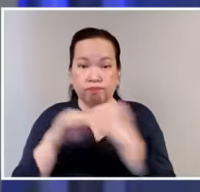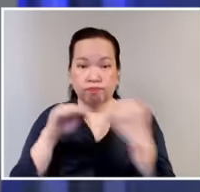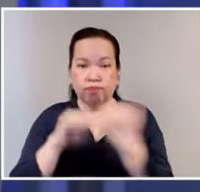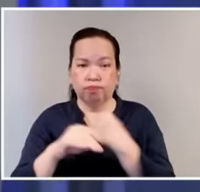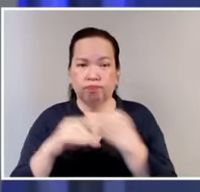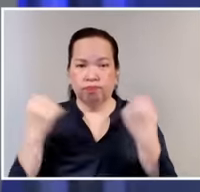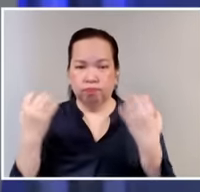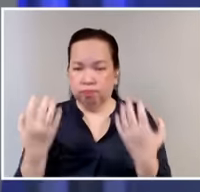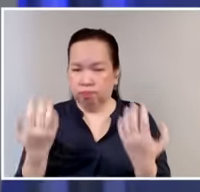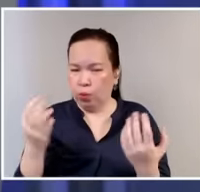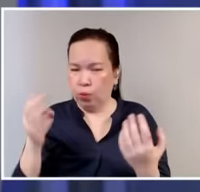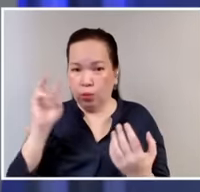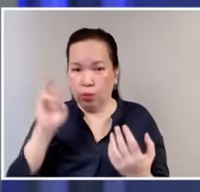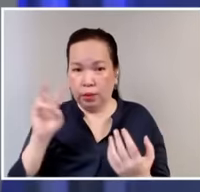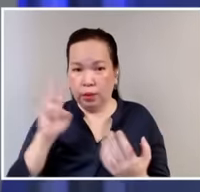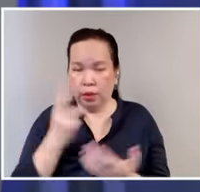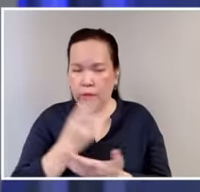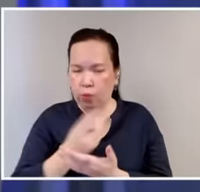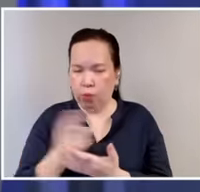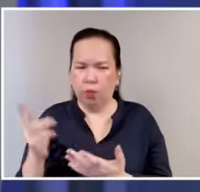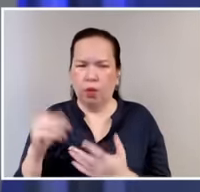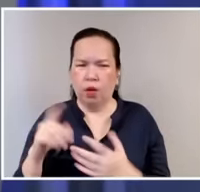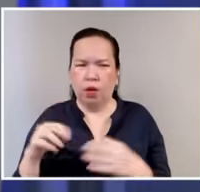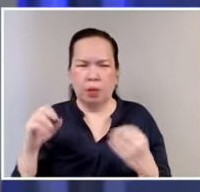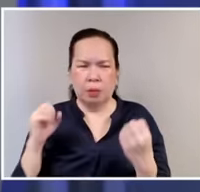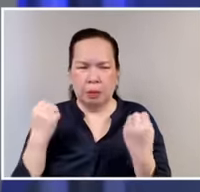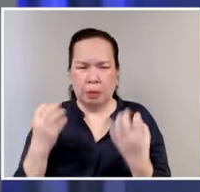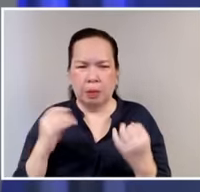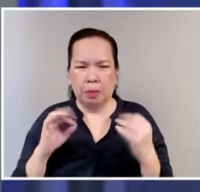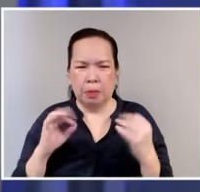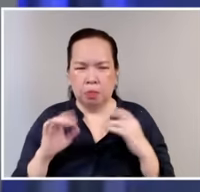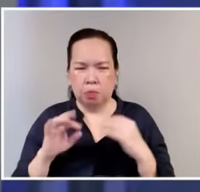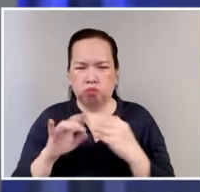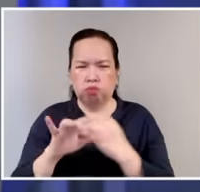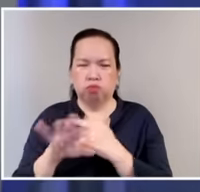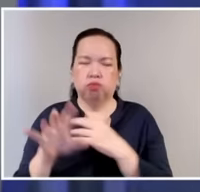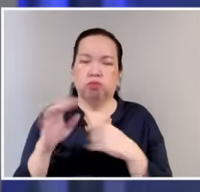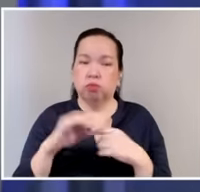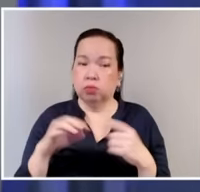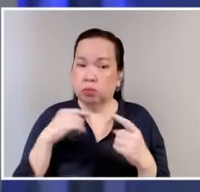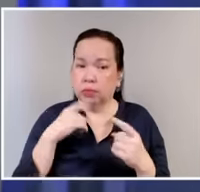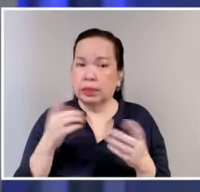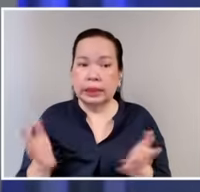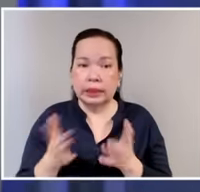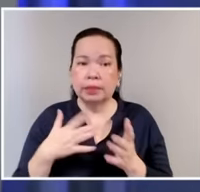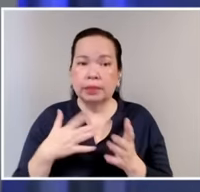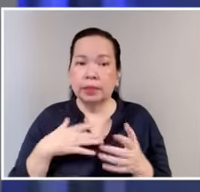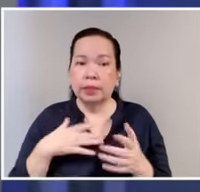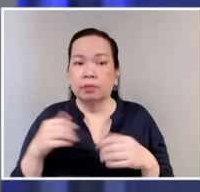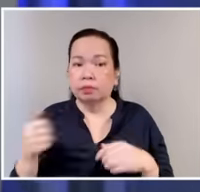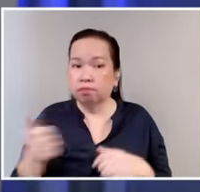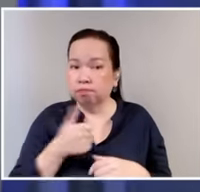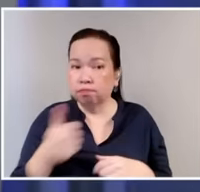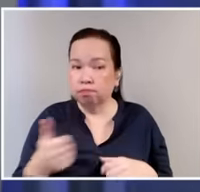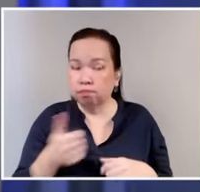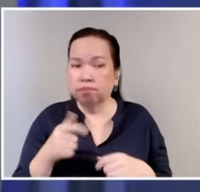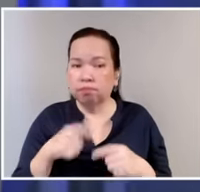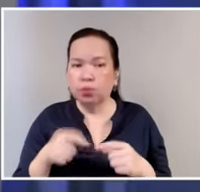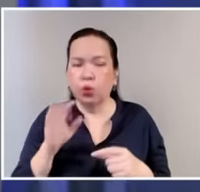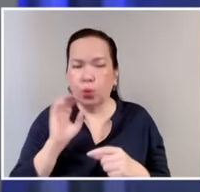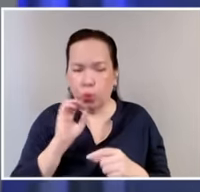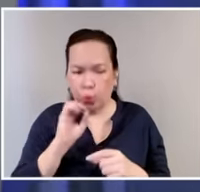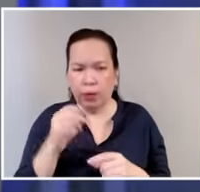Miyerkules Santo. Muli namang hinikayat ng expressway operators ang mga motorista na magpakabit na ng